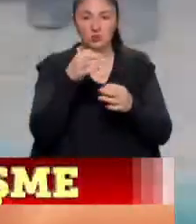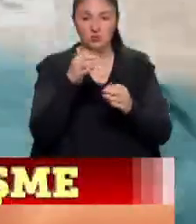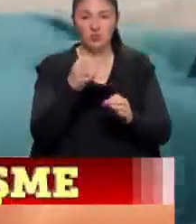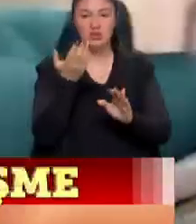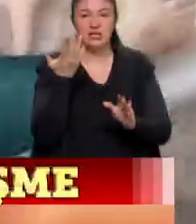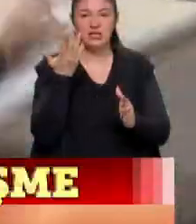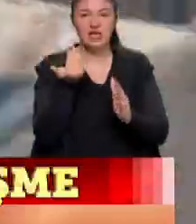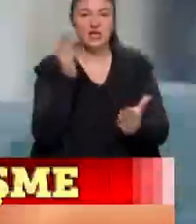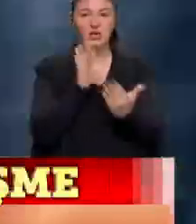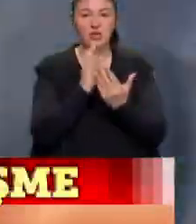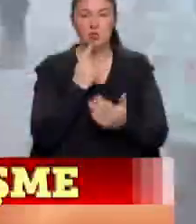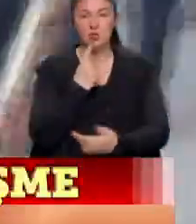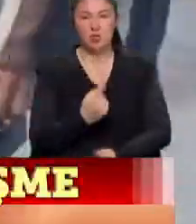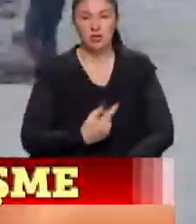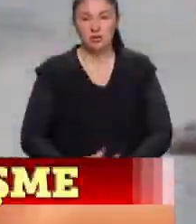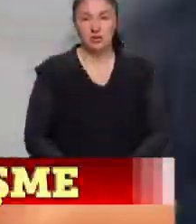geri sayıma başladı.